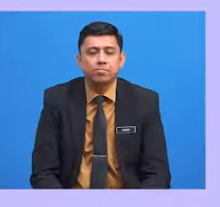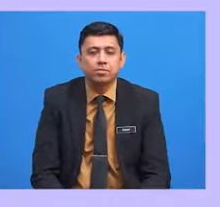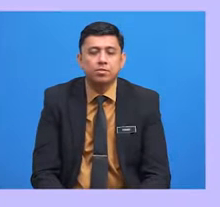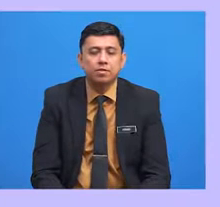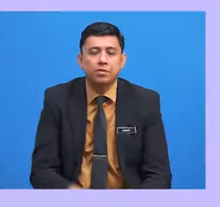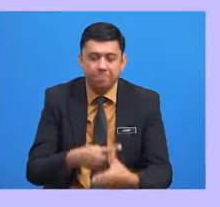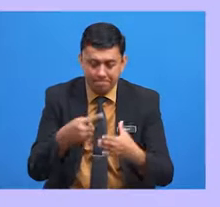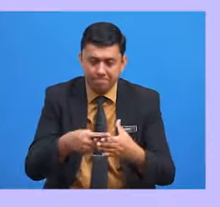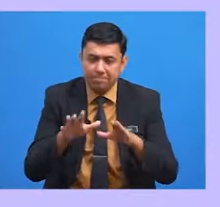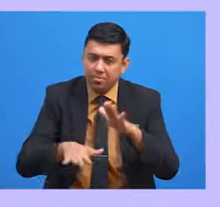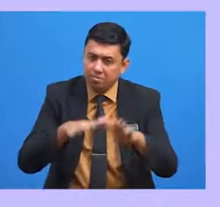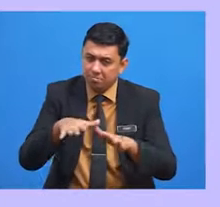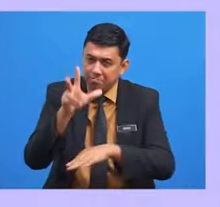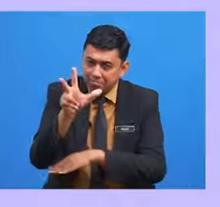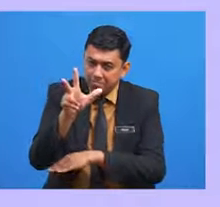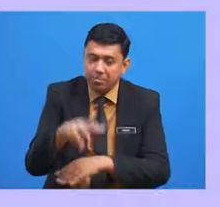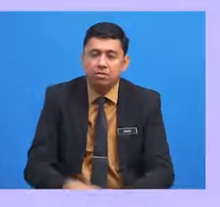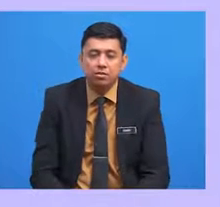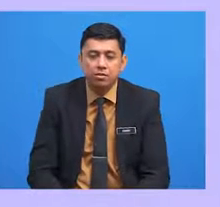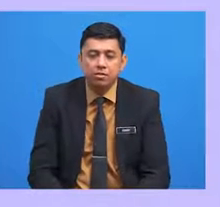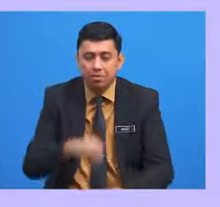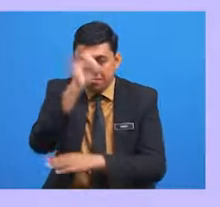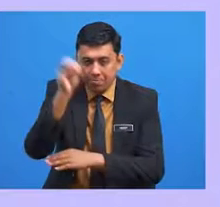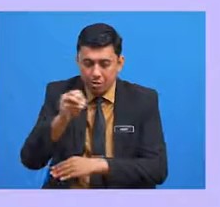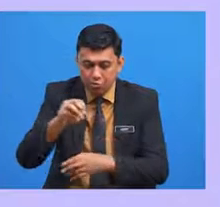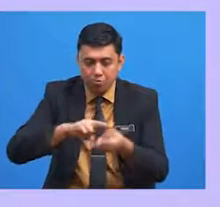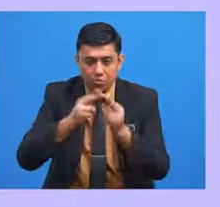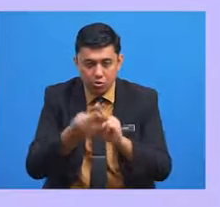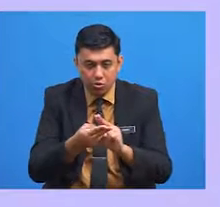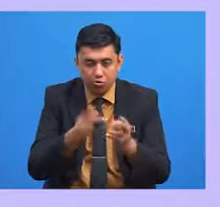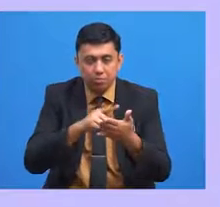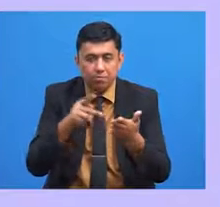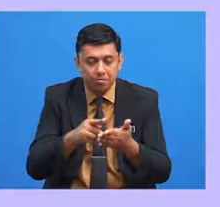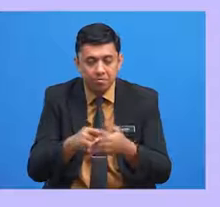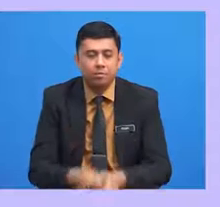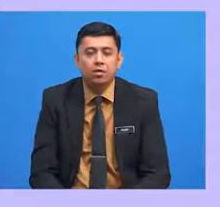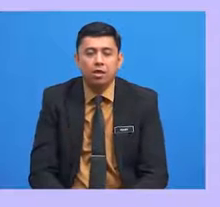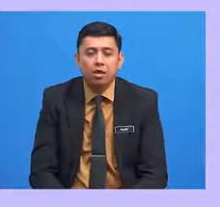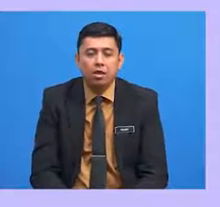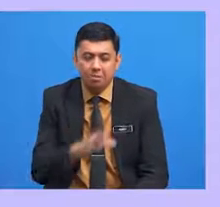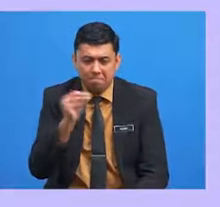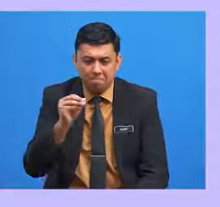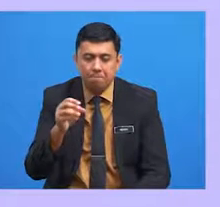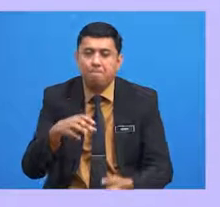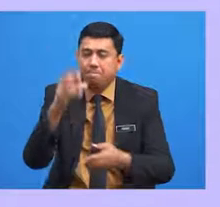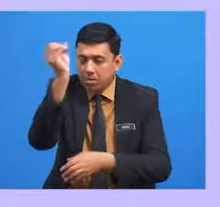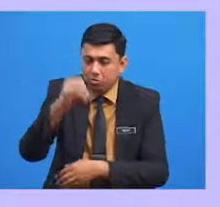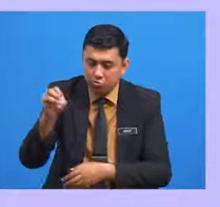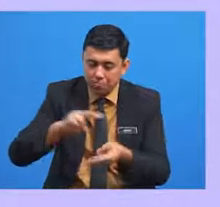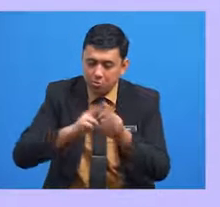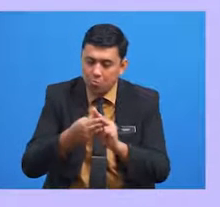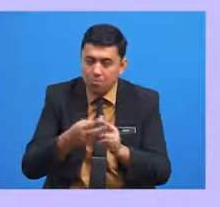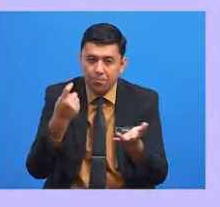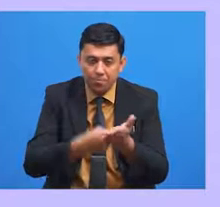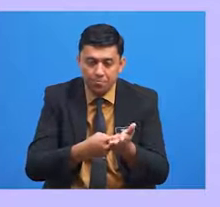Kemudian, langkah ketiga, peratus perubahan kuantiti bahagi peratus perubahan harga. Murid-murid akan